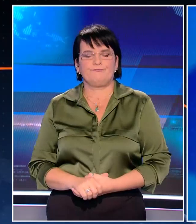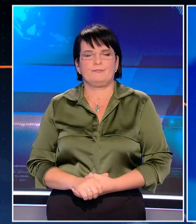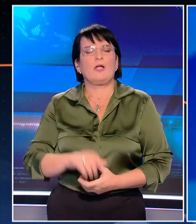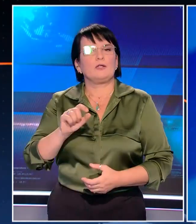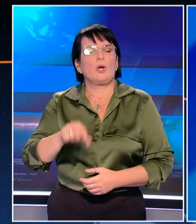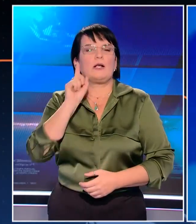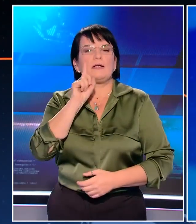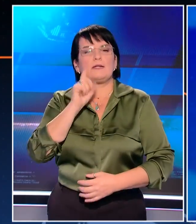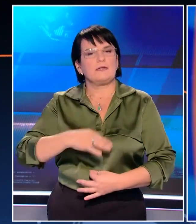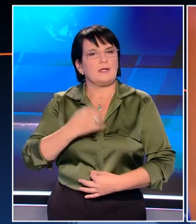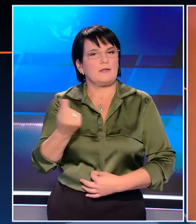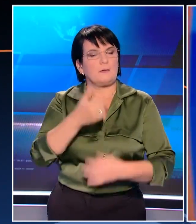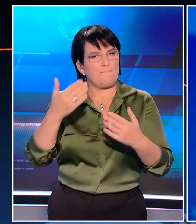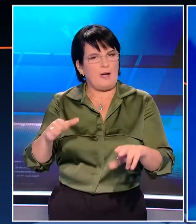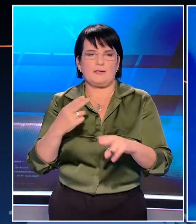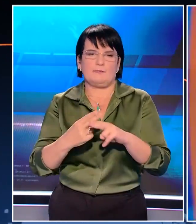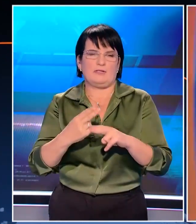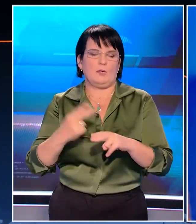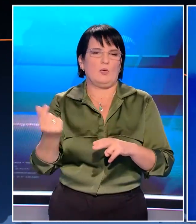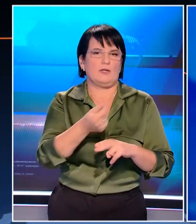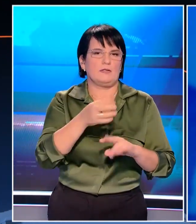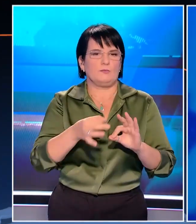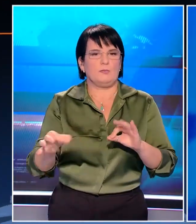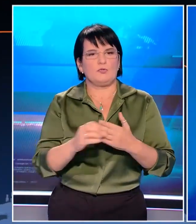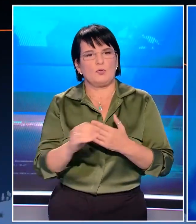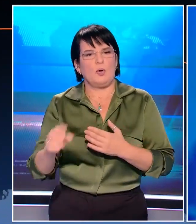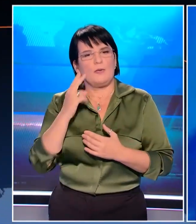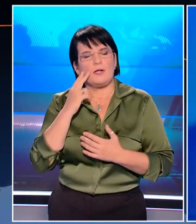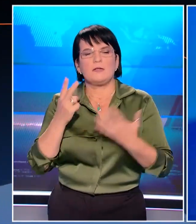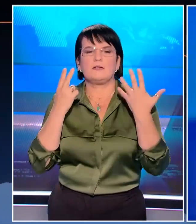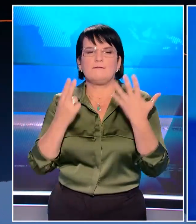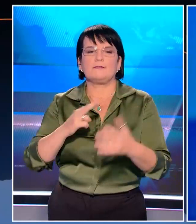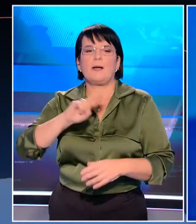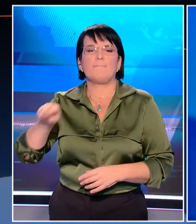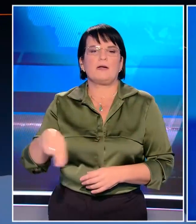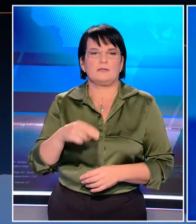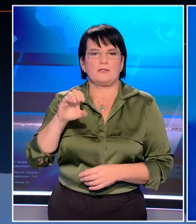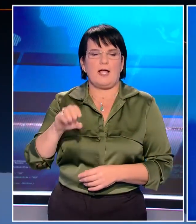Στο σημείο αυτό το δελτίο μας ολοκληρώθηκε. Όλες οι ειδήσεις αναλυτικά στο κεντρικό